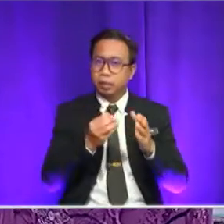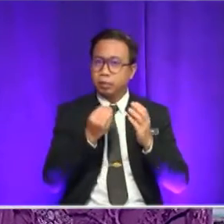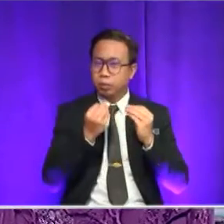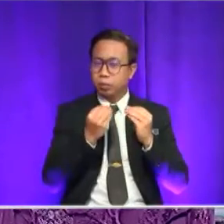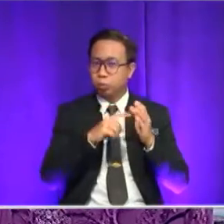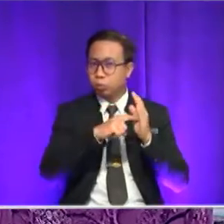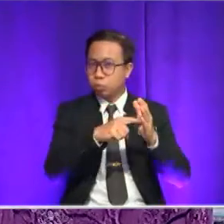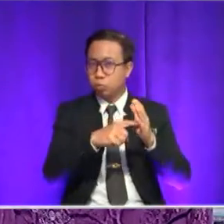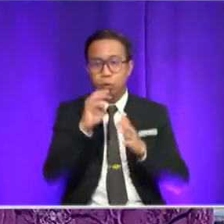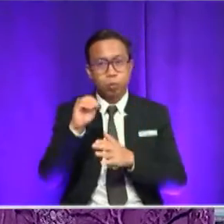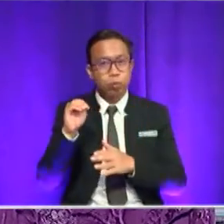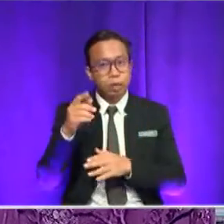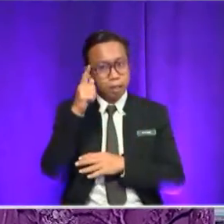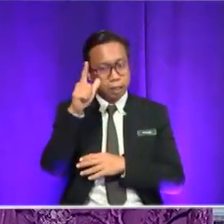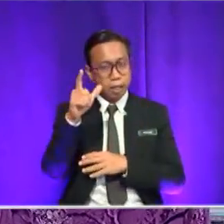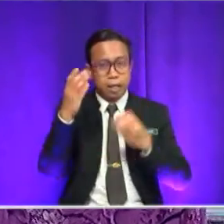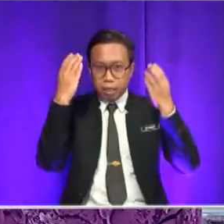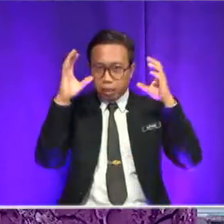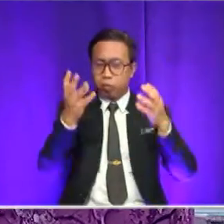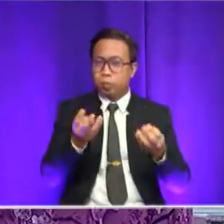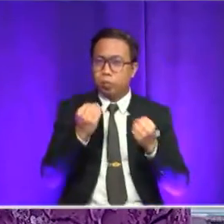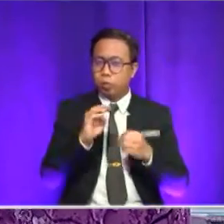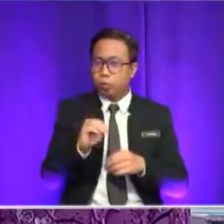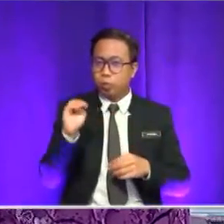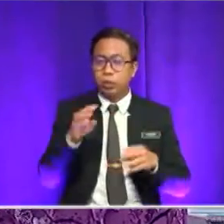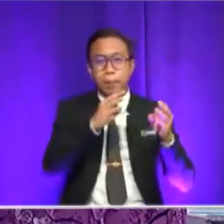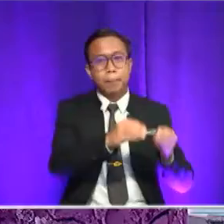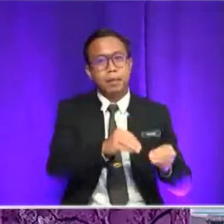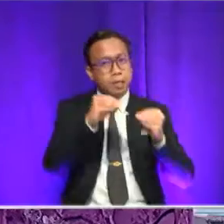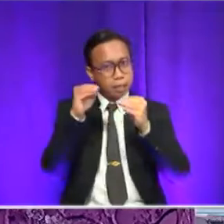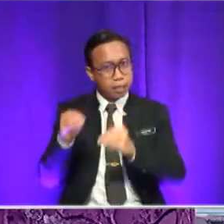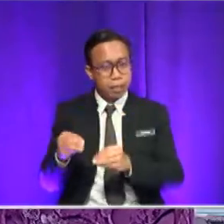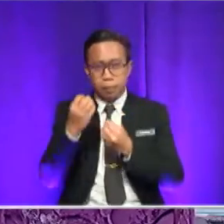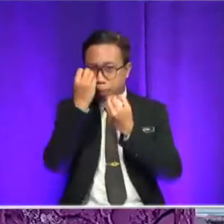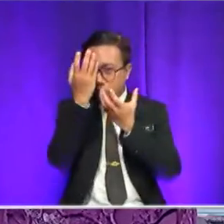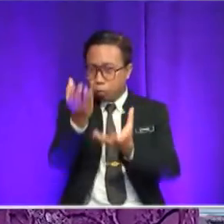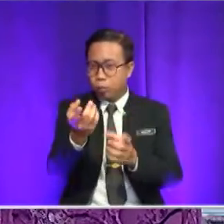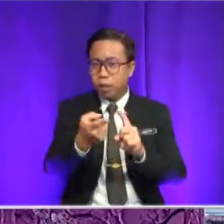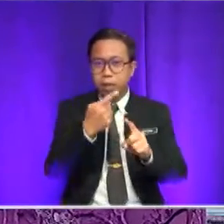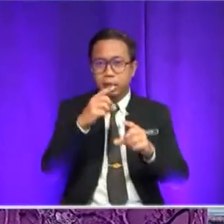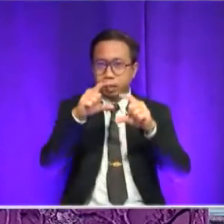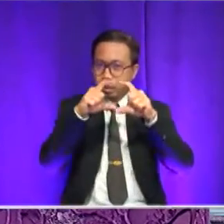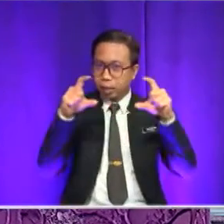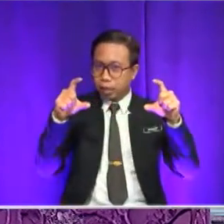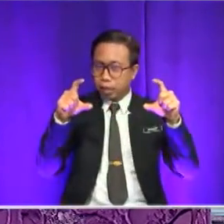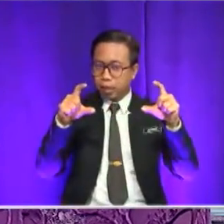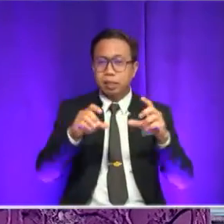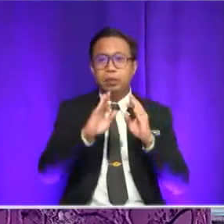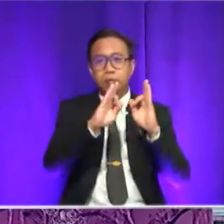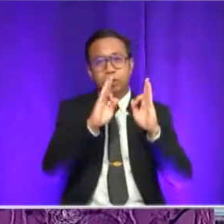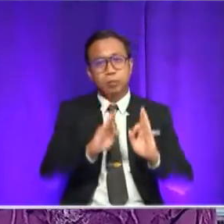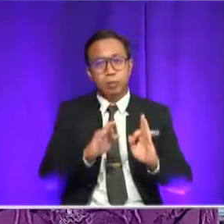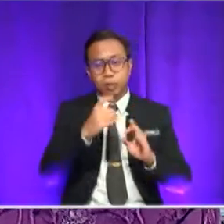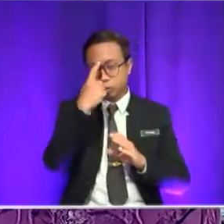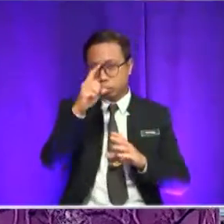Kalau murid dah lihat yang ini, cikgu nak murid-murid pindahkan maklumat daripada kad formula isi bagi